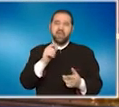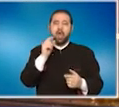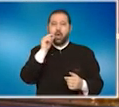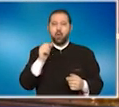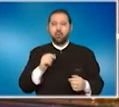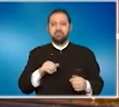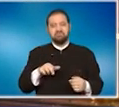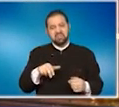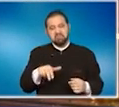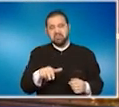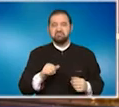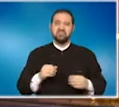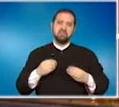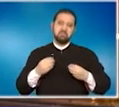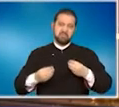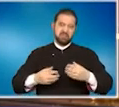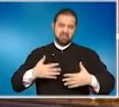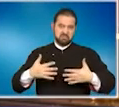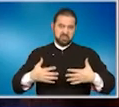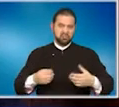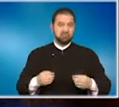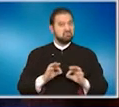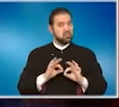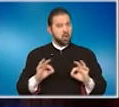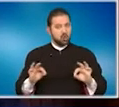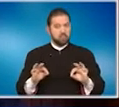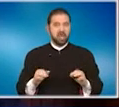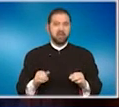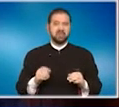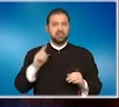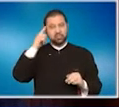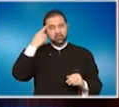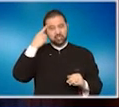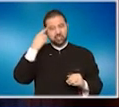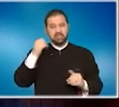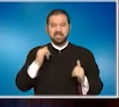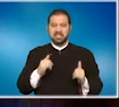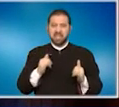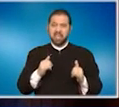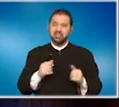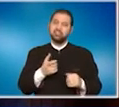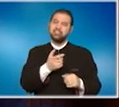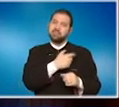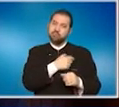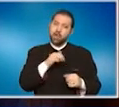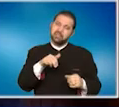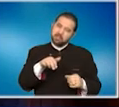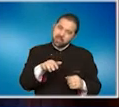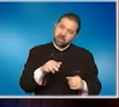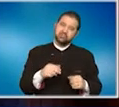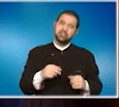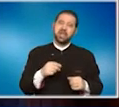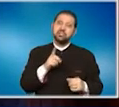să petreacă în tine și tu să petreci cu Dumnezeu. Nu mai ai în față viață limitată, nu mai ai în față temere de moarte, nu mai ai în